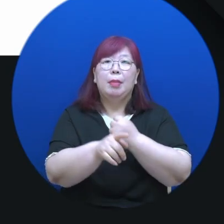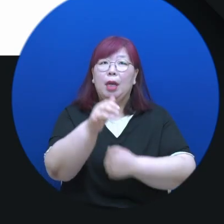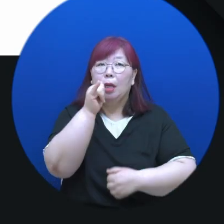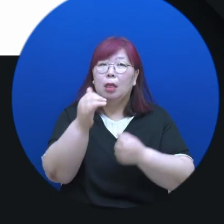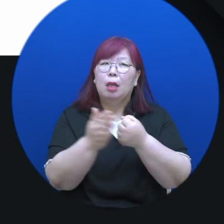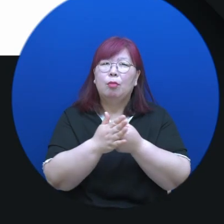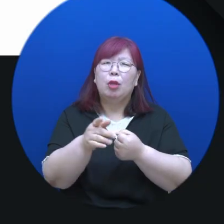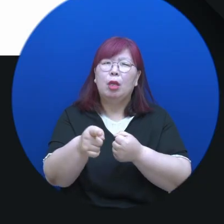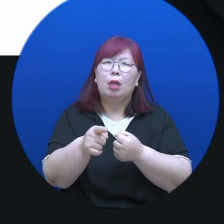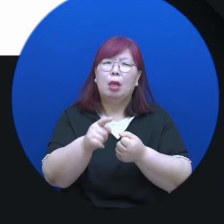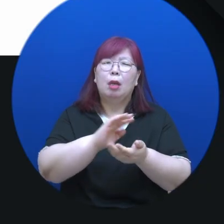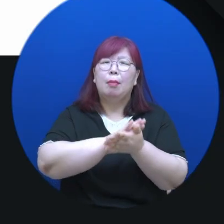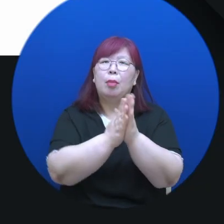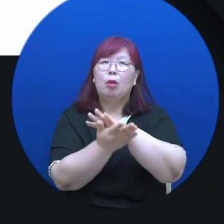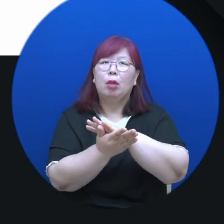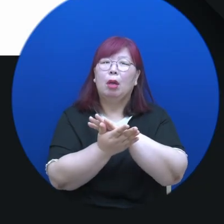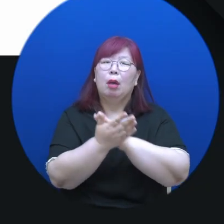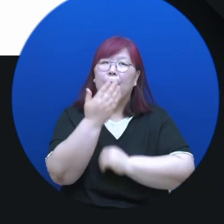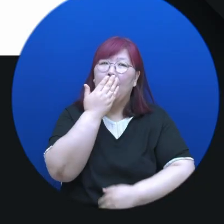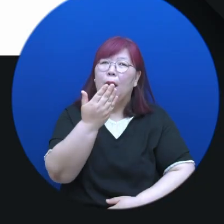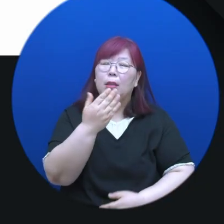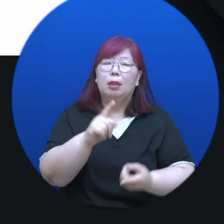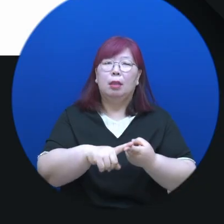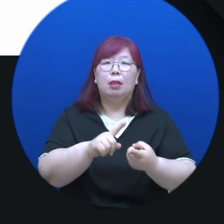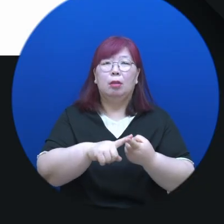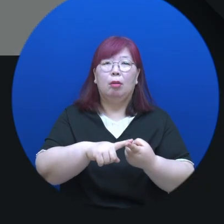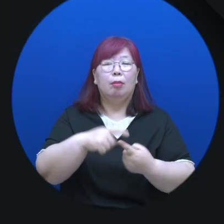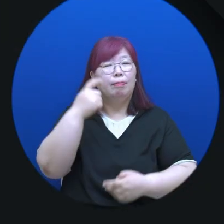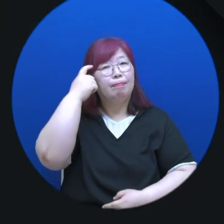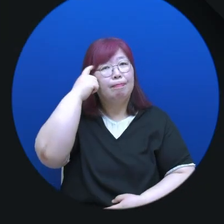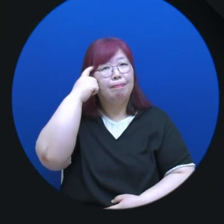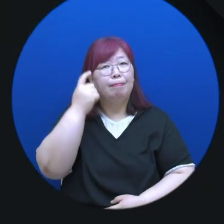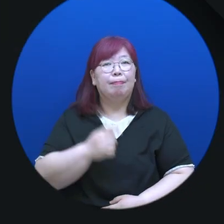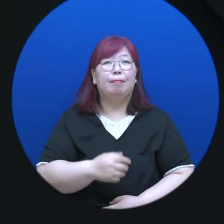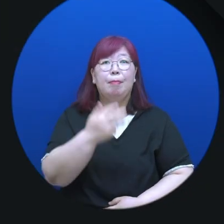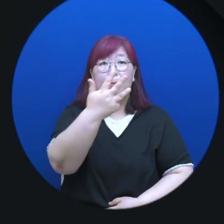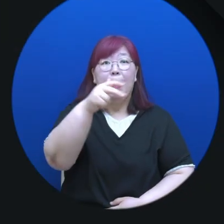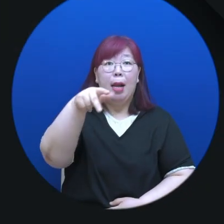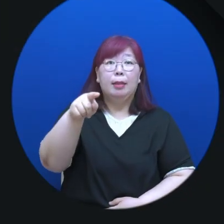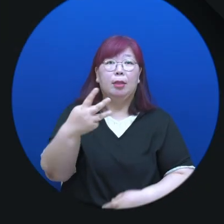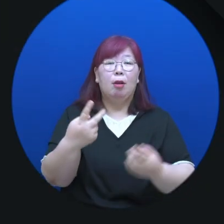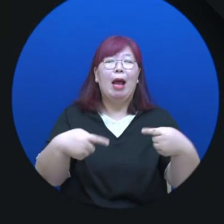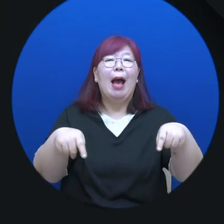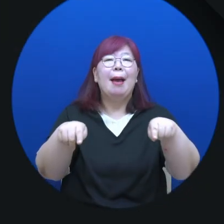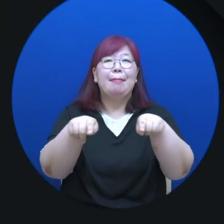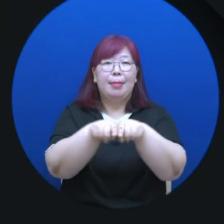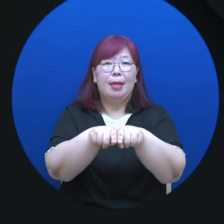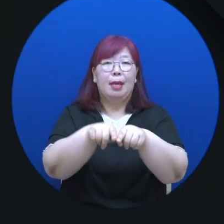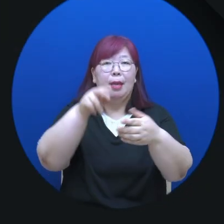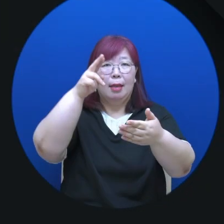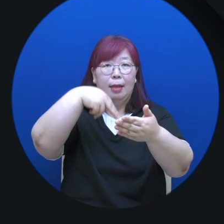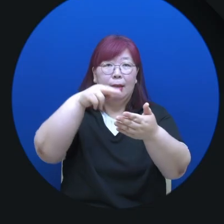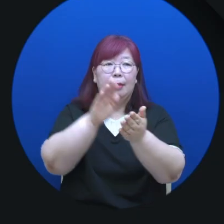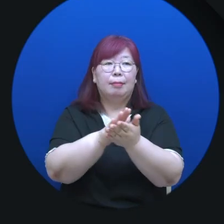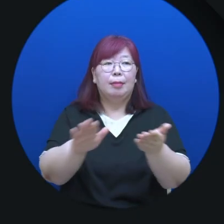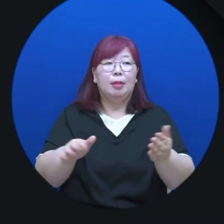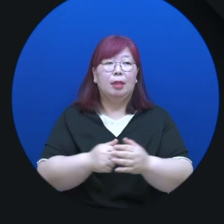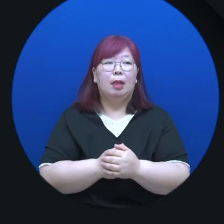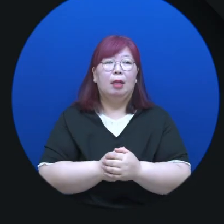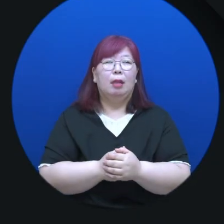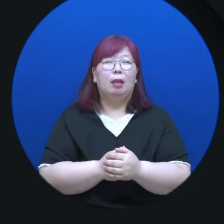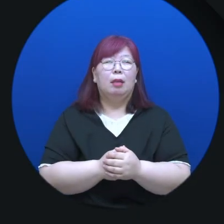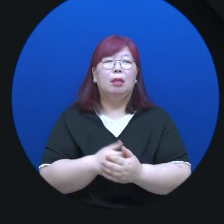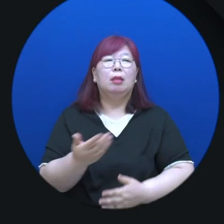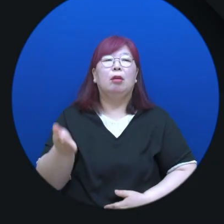이 반전이 가능했는지 한번 살펴봐야 되겠죠. 자, 8절 말씀인데요, 우리 한번 화면을 보고 읽겠습니다.